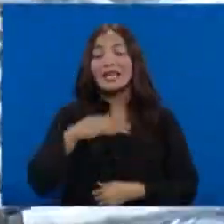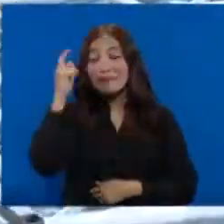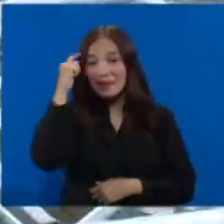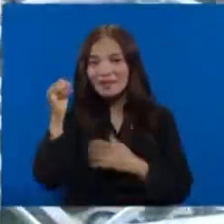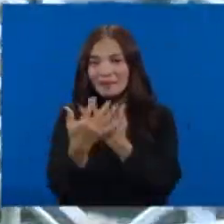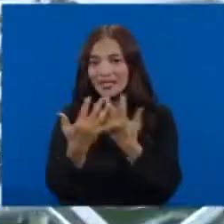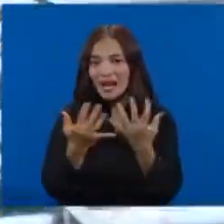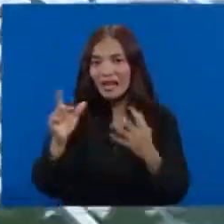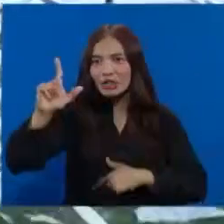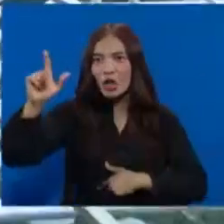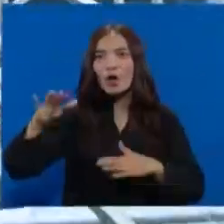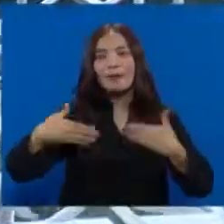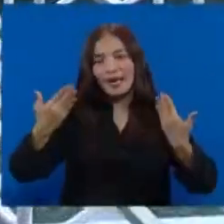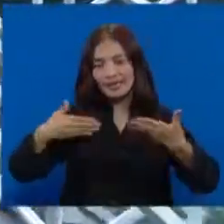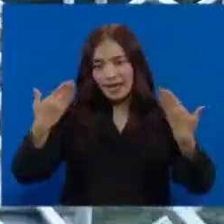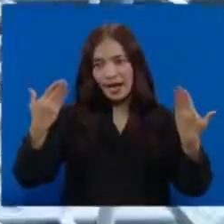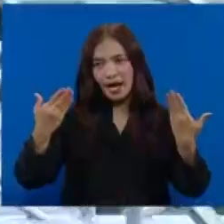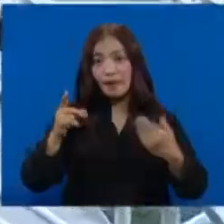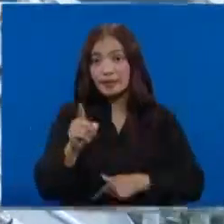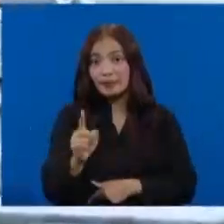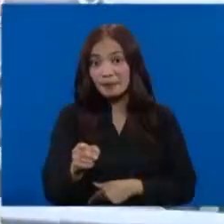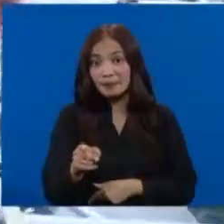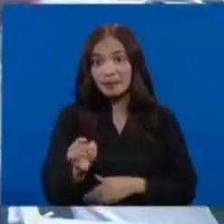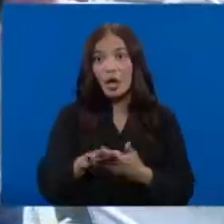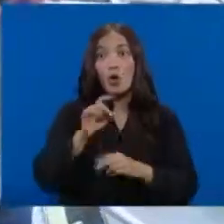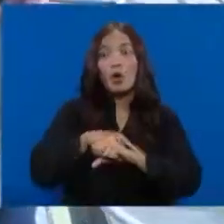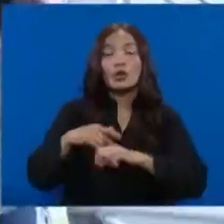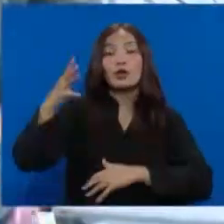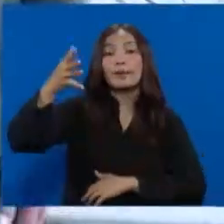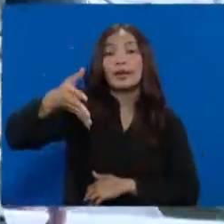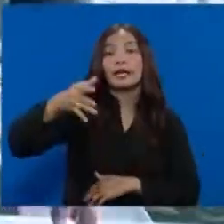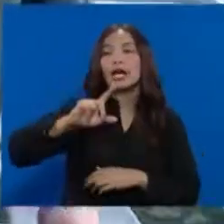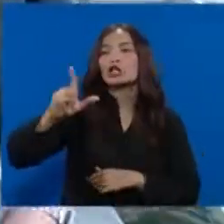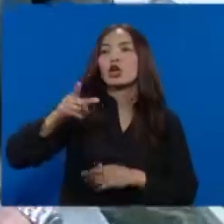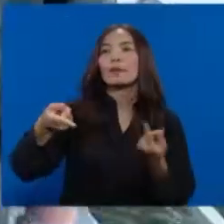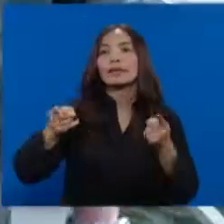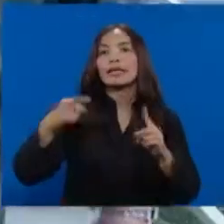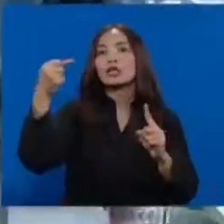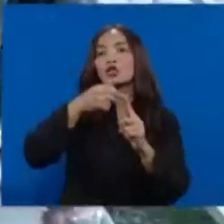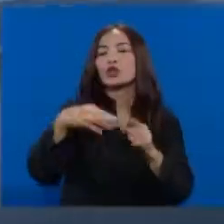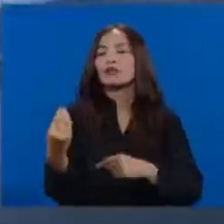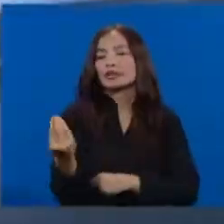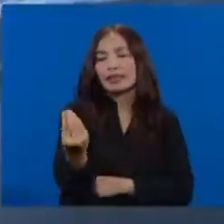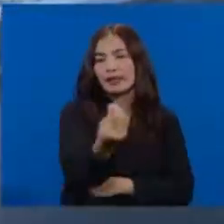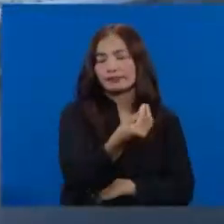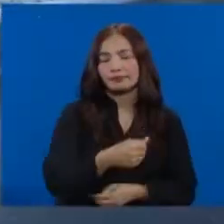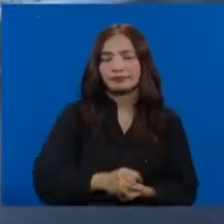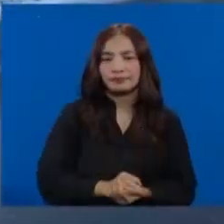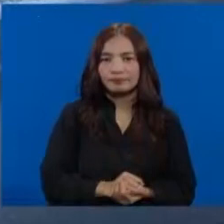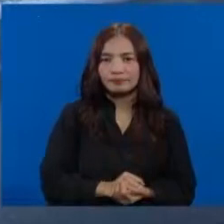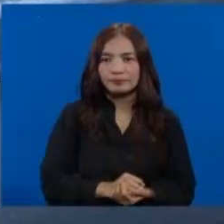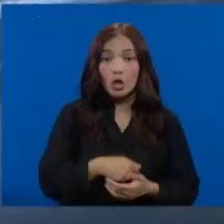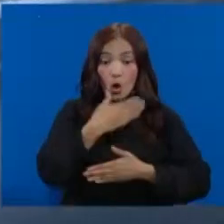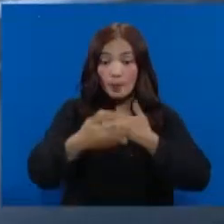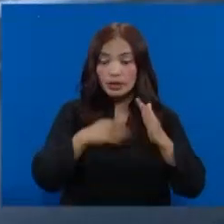Solo sangat-sangat bahagia. Karena bagaimana kedepannya kan Solo ini jadi tujuan wisata juga.